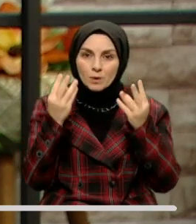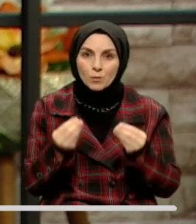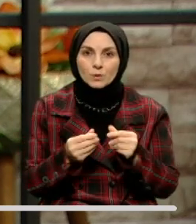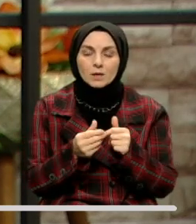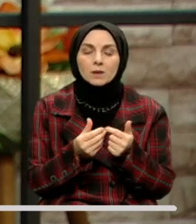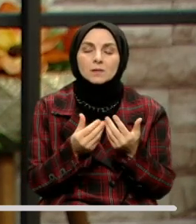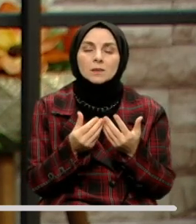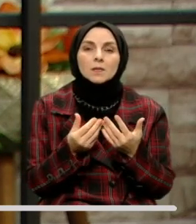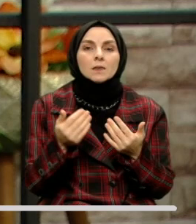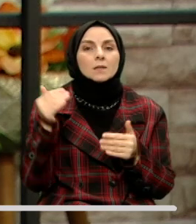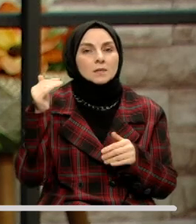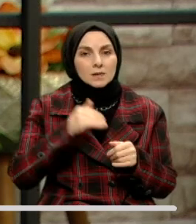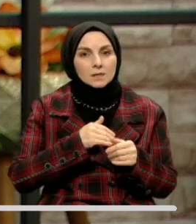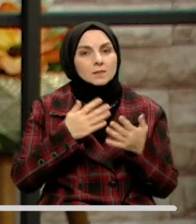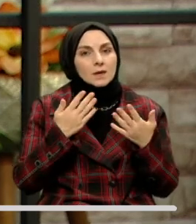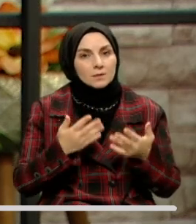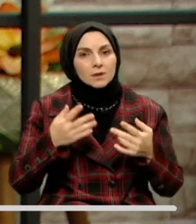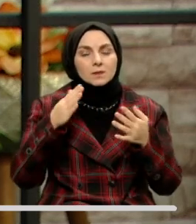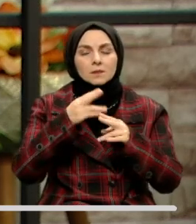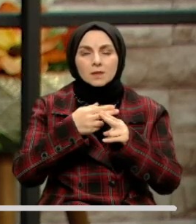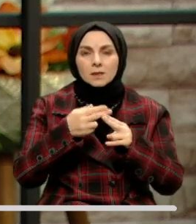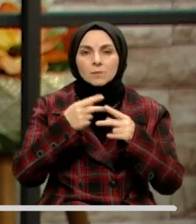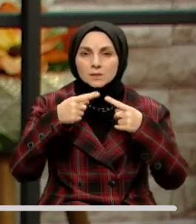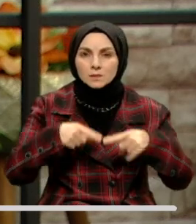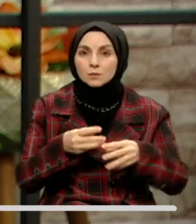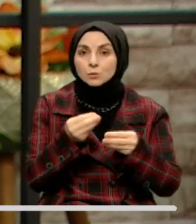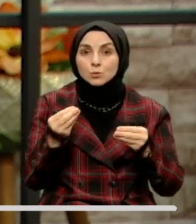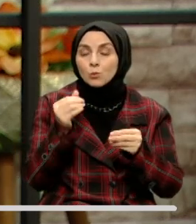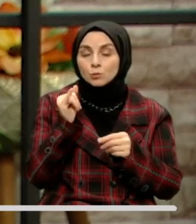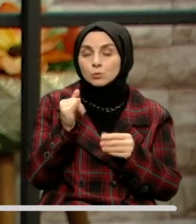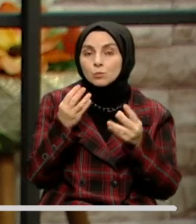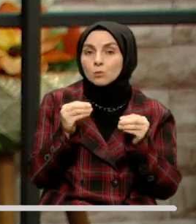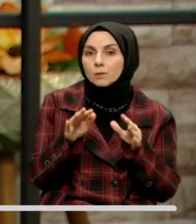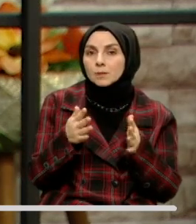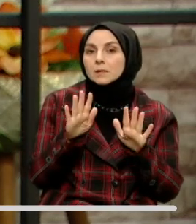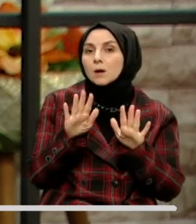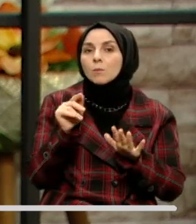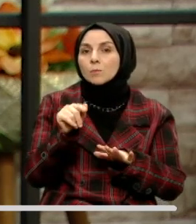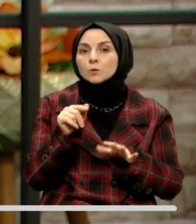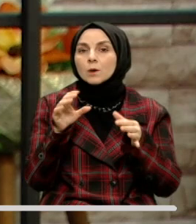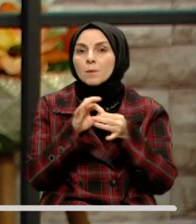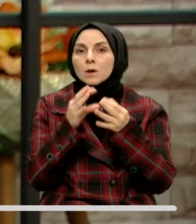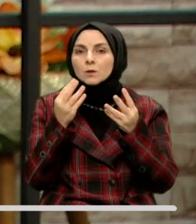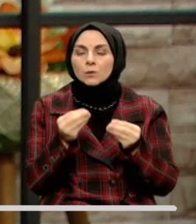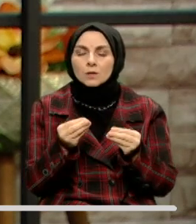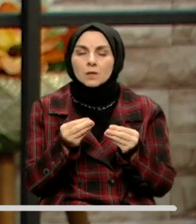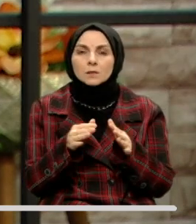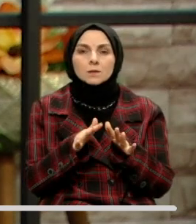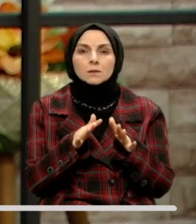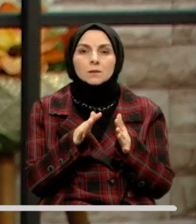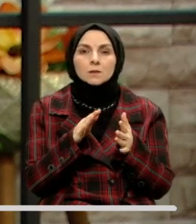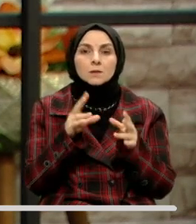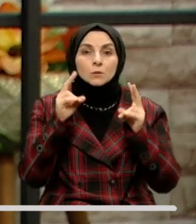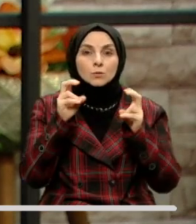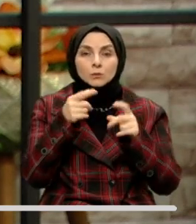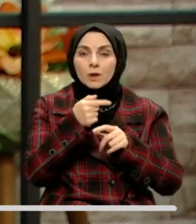deneme sınav sonucum çok kötü olabilir. Peki bununla ilgili Tespitler neler? Konu eksiğimiz